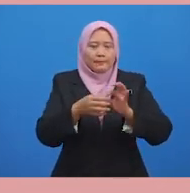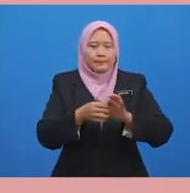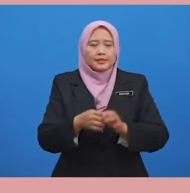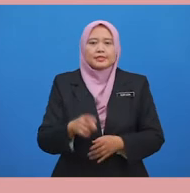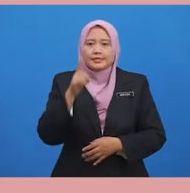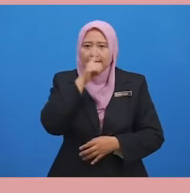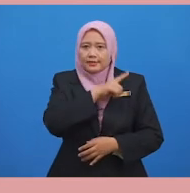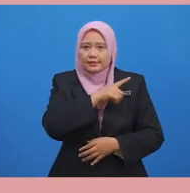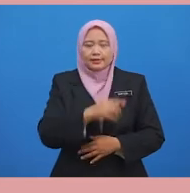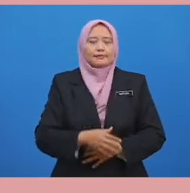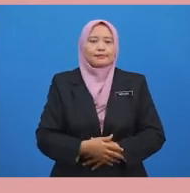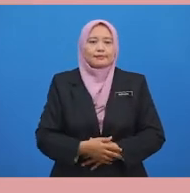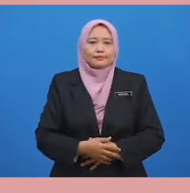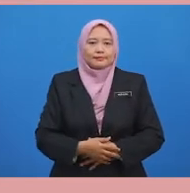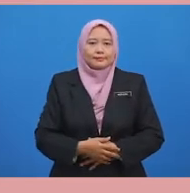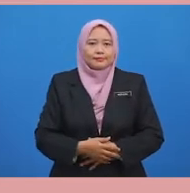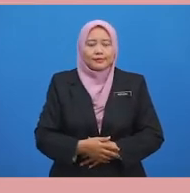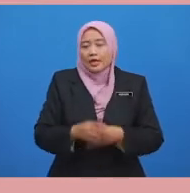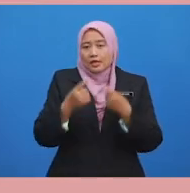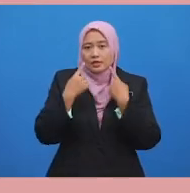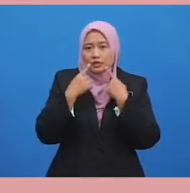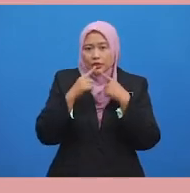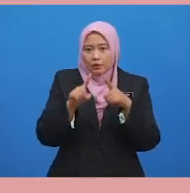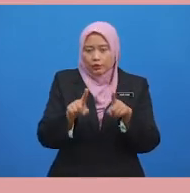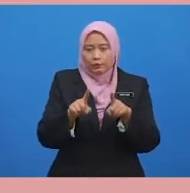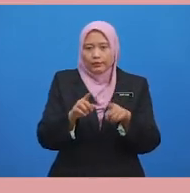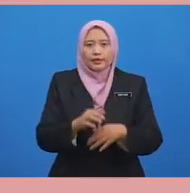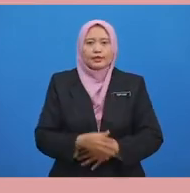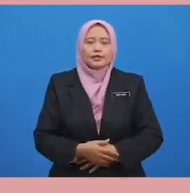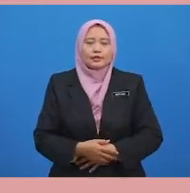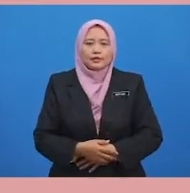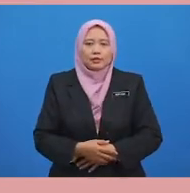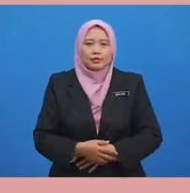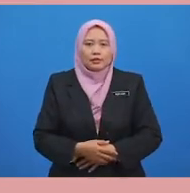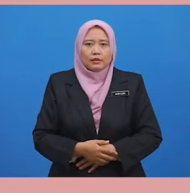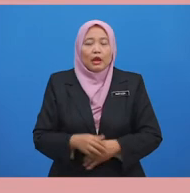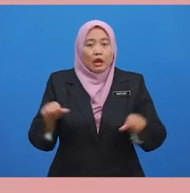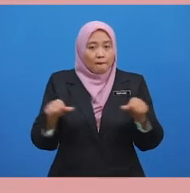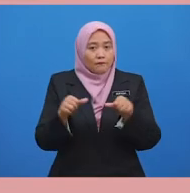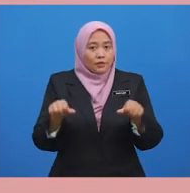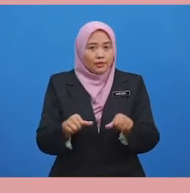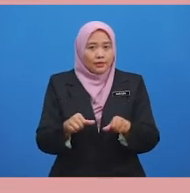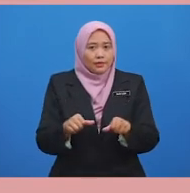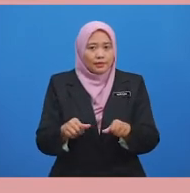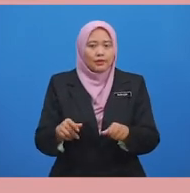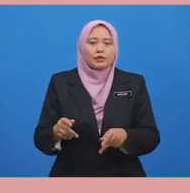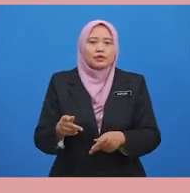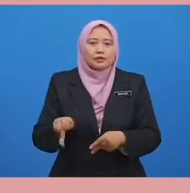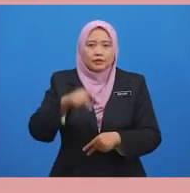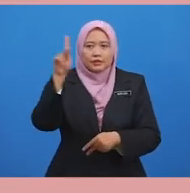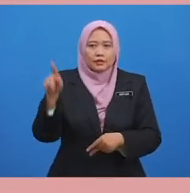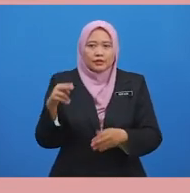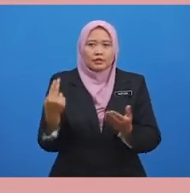Ya, bagus. Jawapan murid-murid tepat sekali. Mengamalkan kita semula